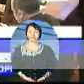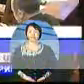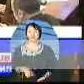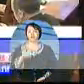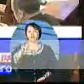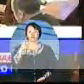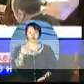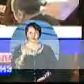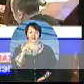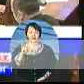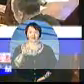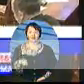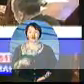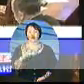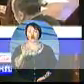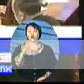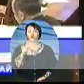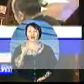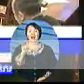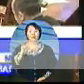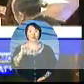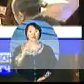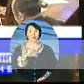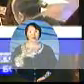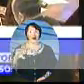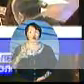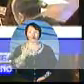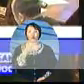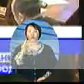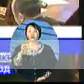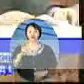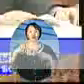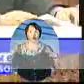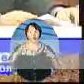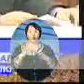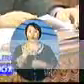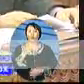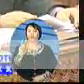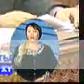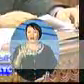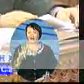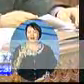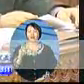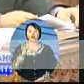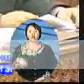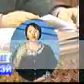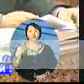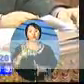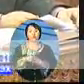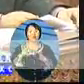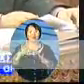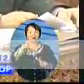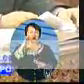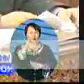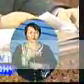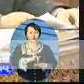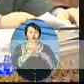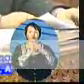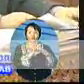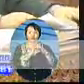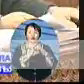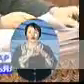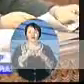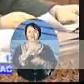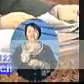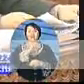За эрчим хүчний салбар дахь төрийн өмчийн аж ахуй нэгж болон нүүрсний томоохон уурхаануудын хувьд өнгөрсөн хугацаанд гадаадын хандивлэгчдаас тодорхой